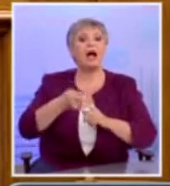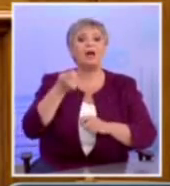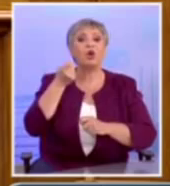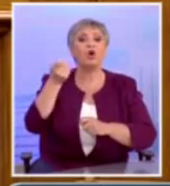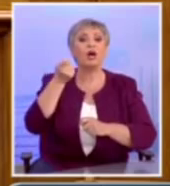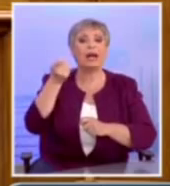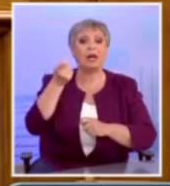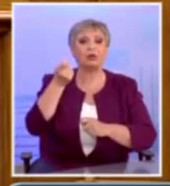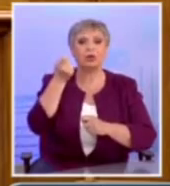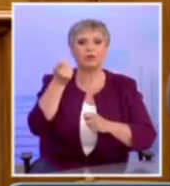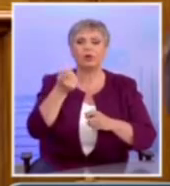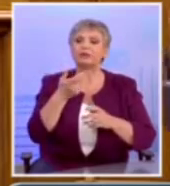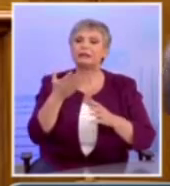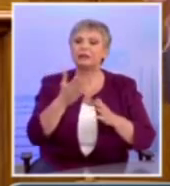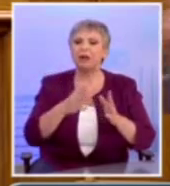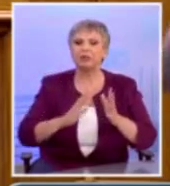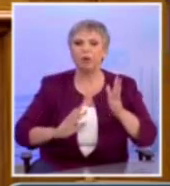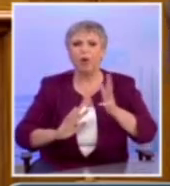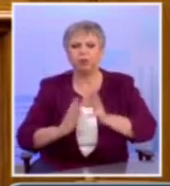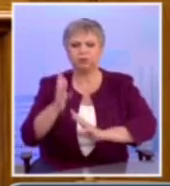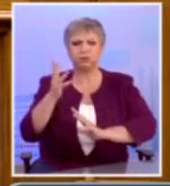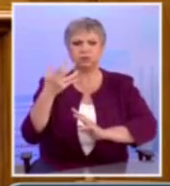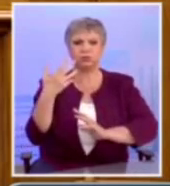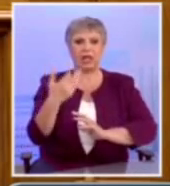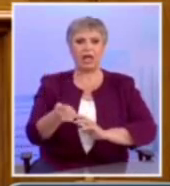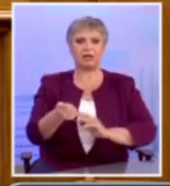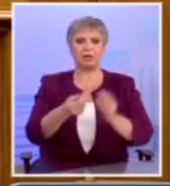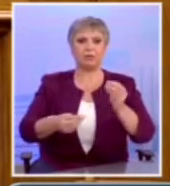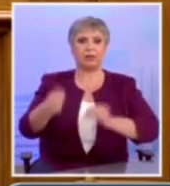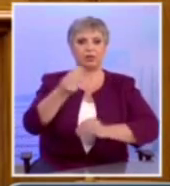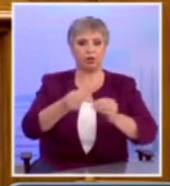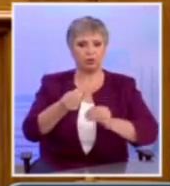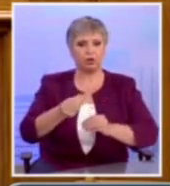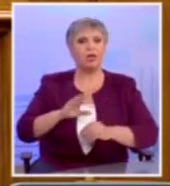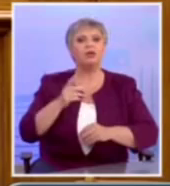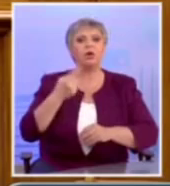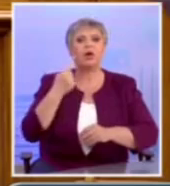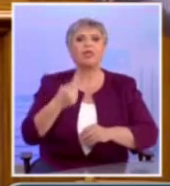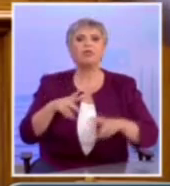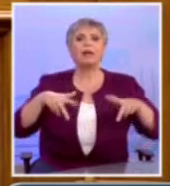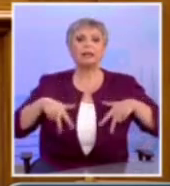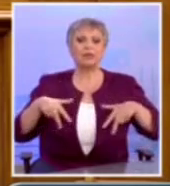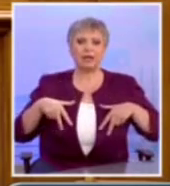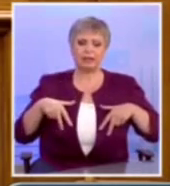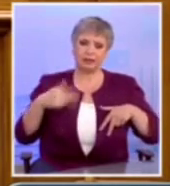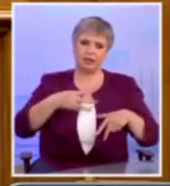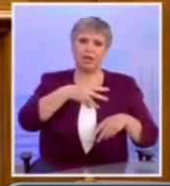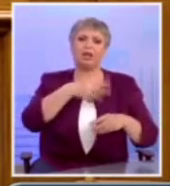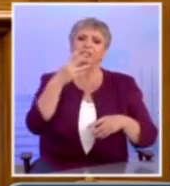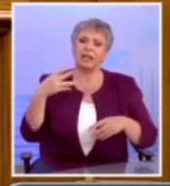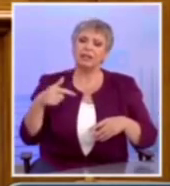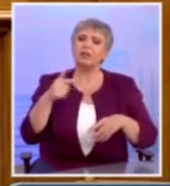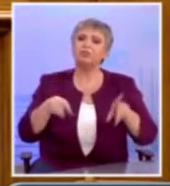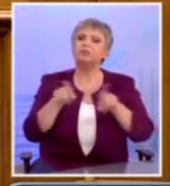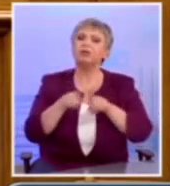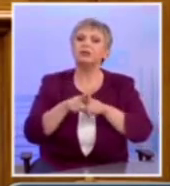με κυβέρνηση του ΣΥΡΙΖΑ και μια εναλλακτική κυβέρνηση που είναι και ανεξάρτητοι Έλληνες, φύγει η ρητορία